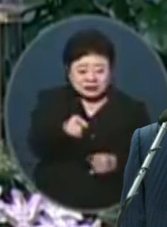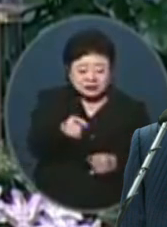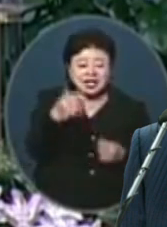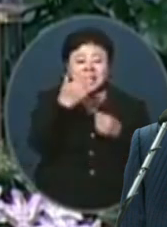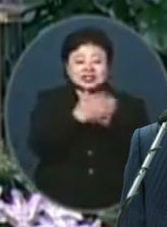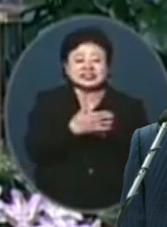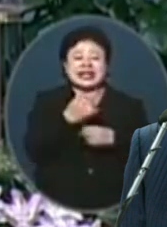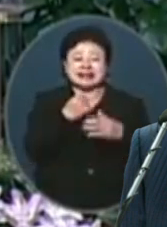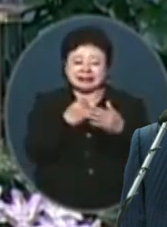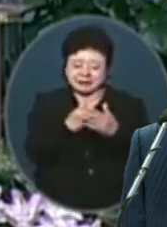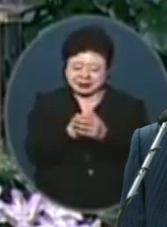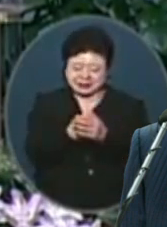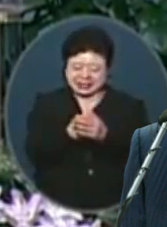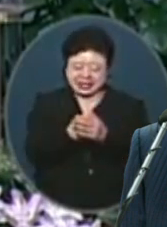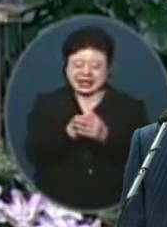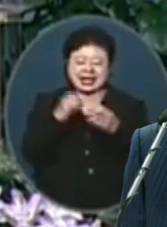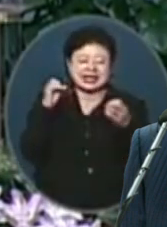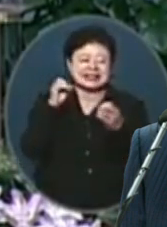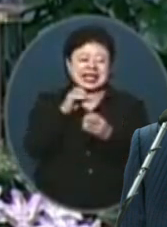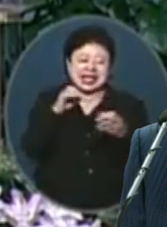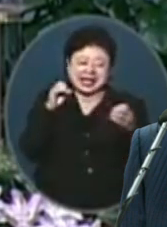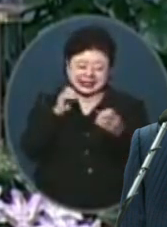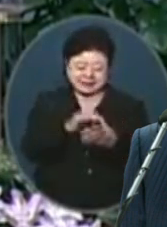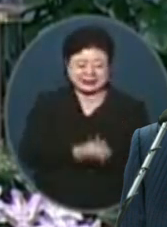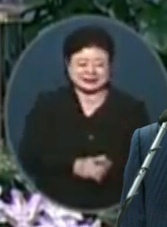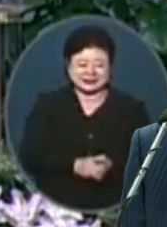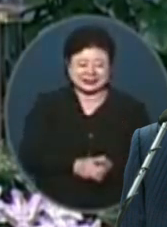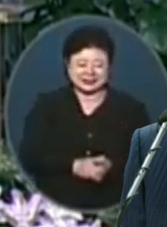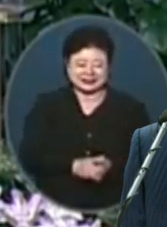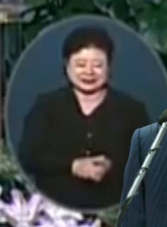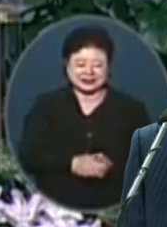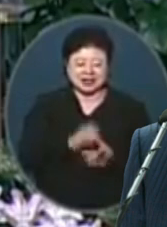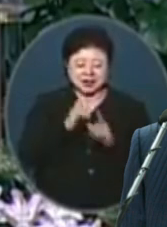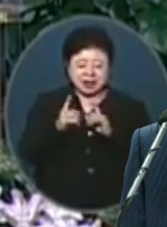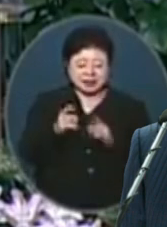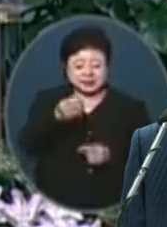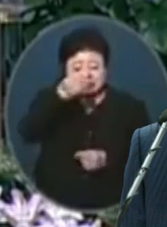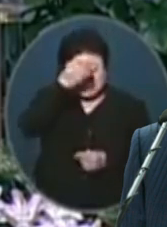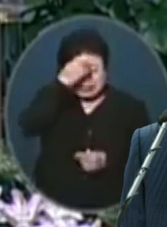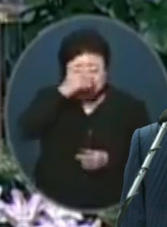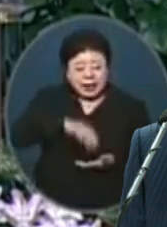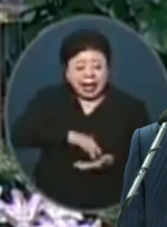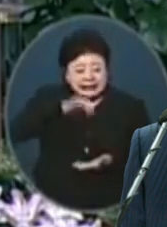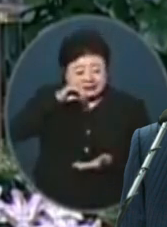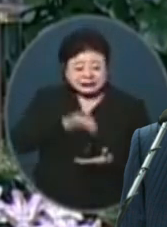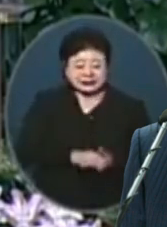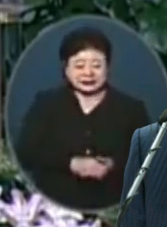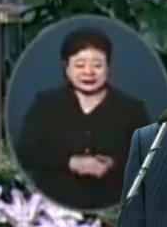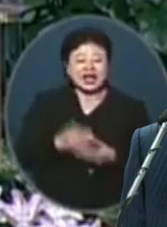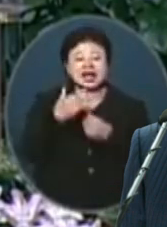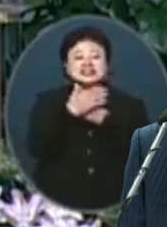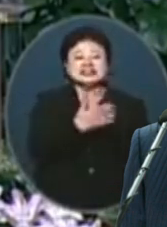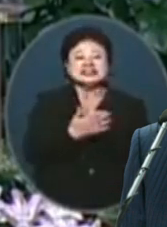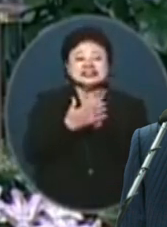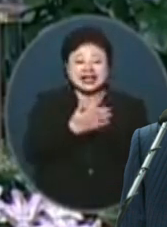은혜 때문입니다 라고 대답했습니다. 그의 말처럼 기독교의 핵심은